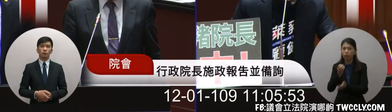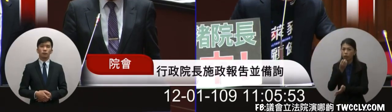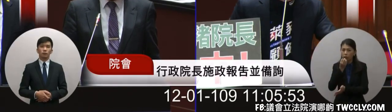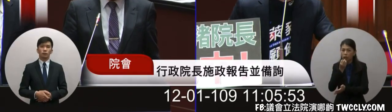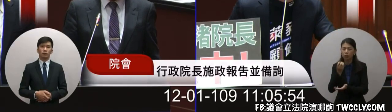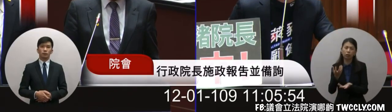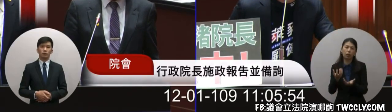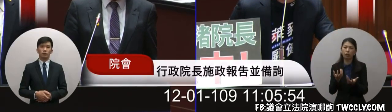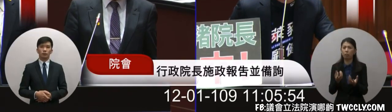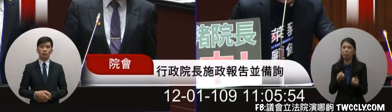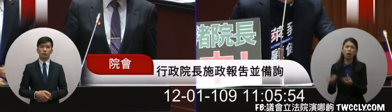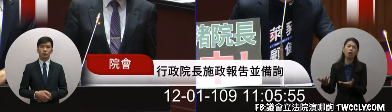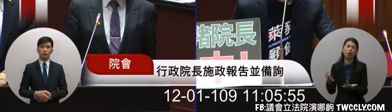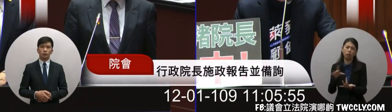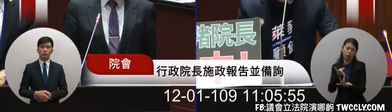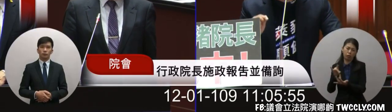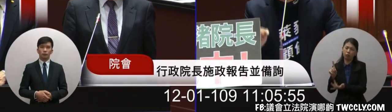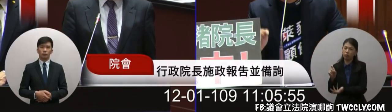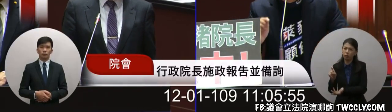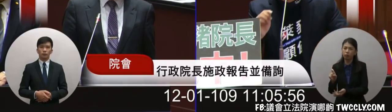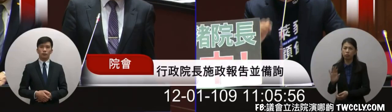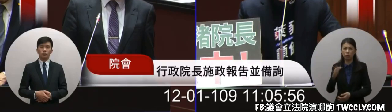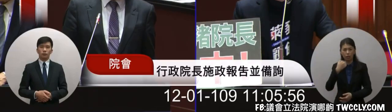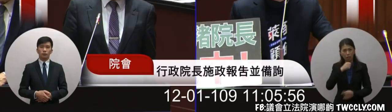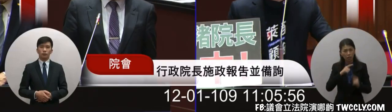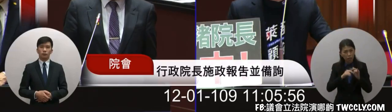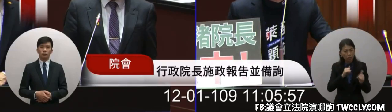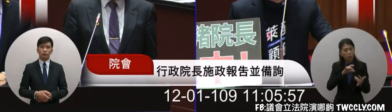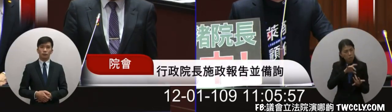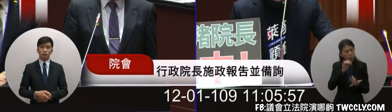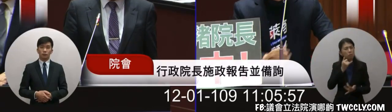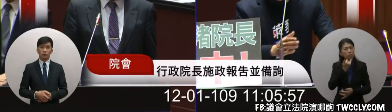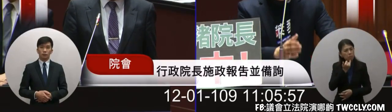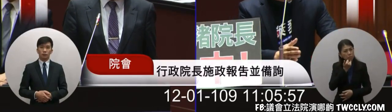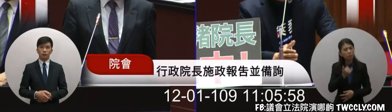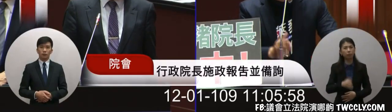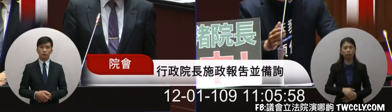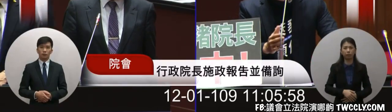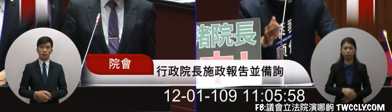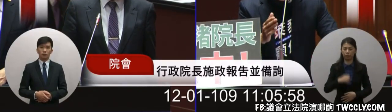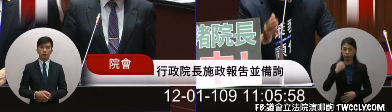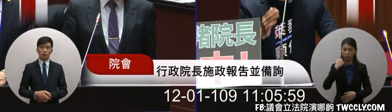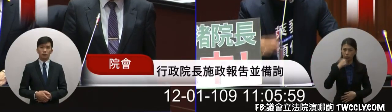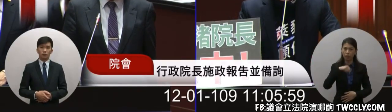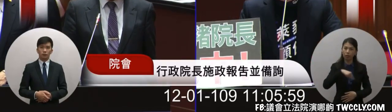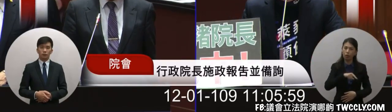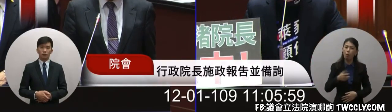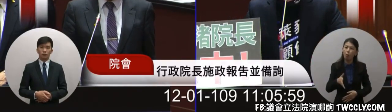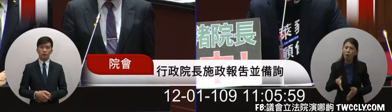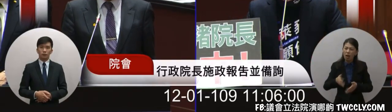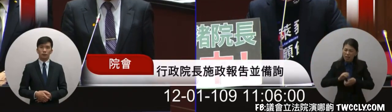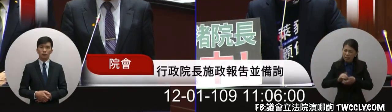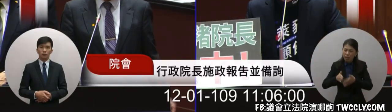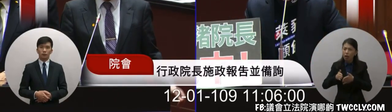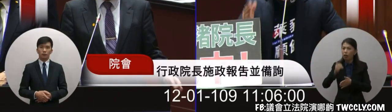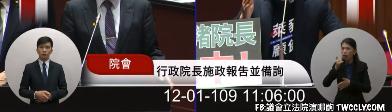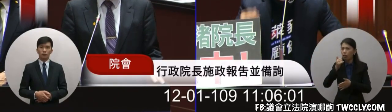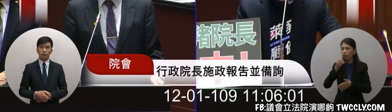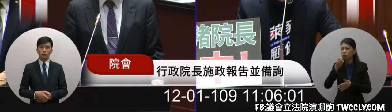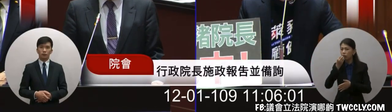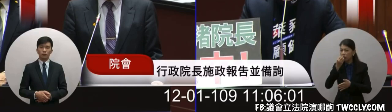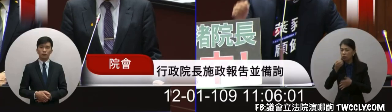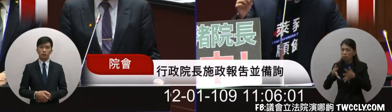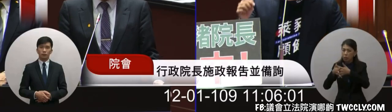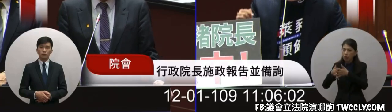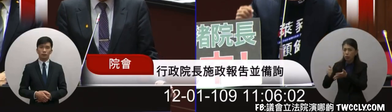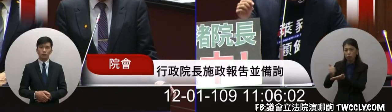得已，他没有选择啊。但是台湾人是有选择啊，我们在台湾为什么我们一定要吃到美国猪美国牛？所以也一